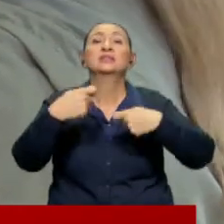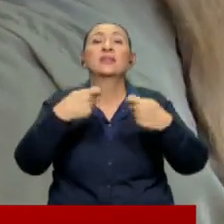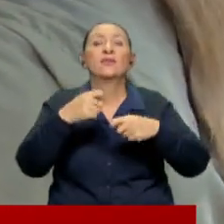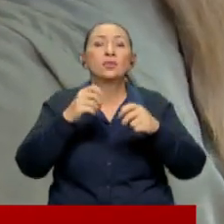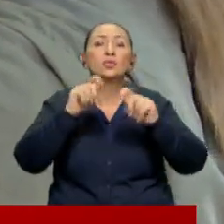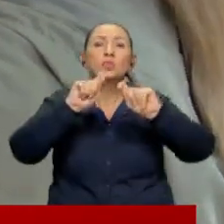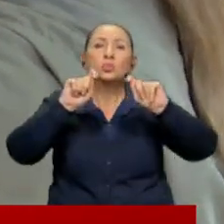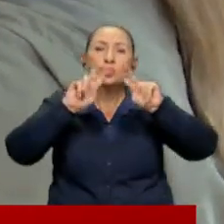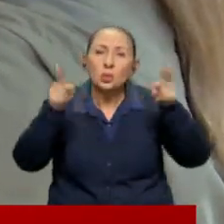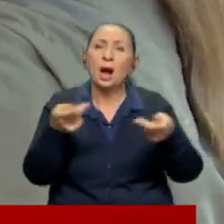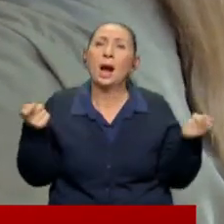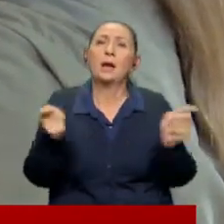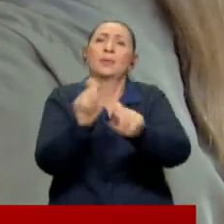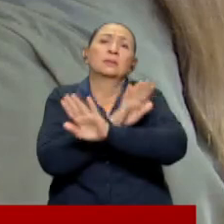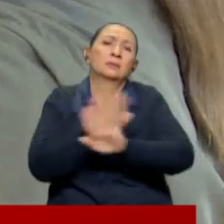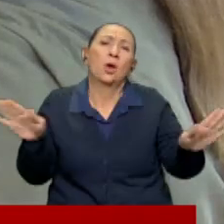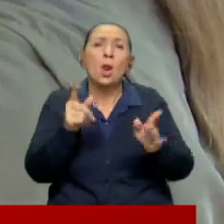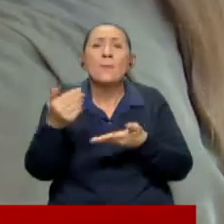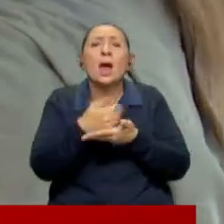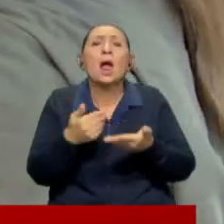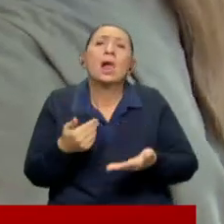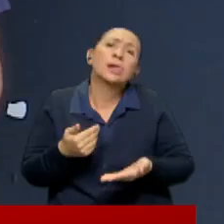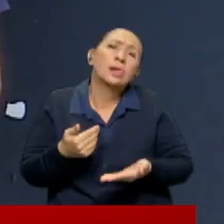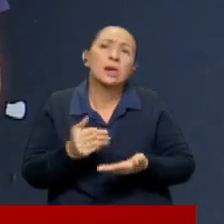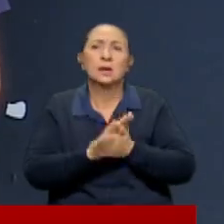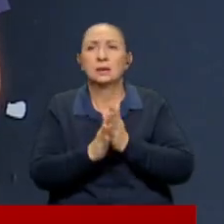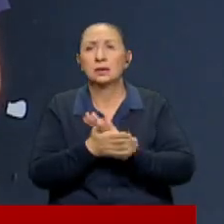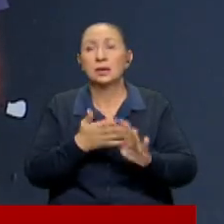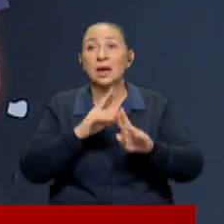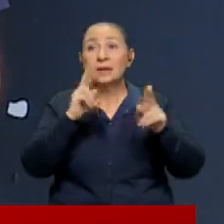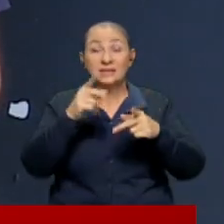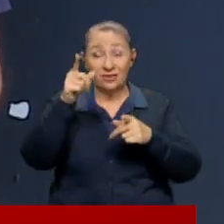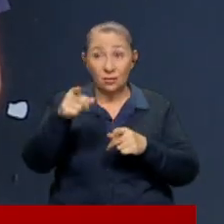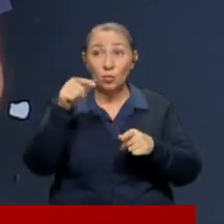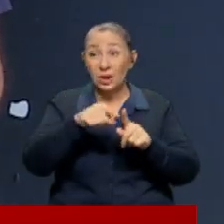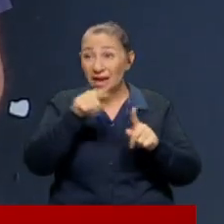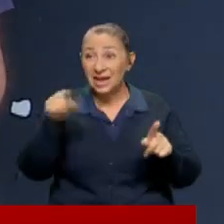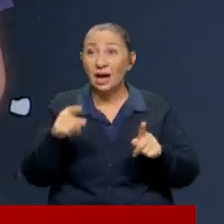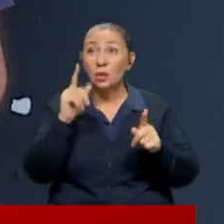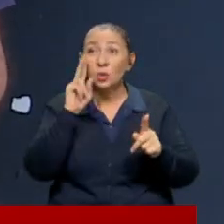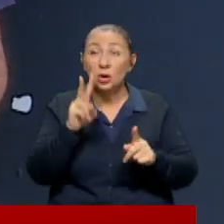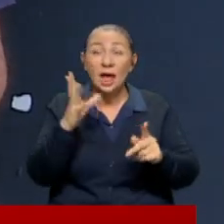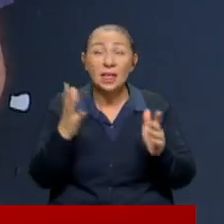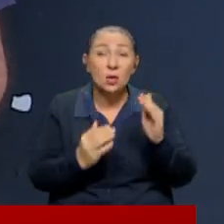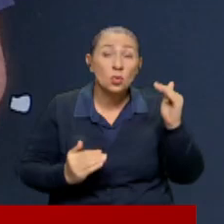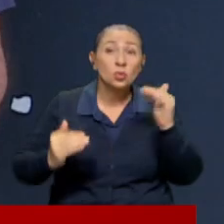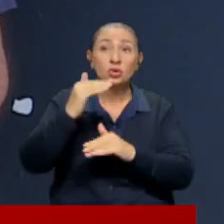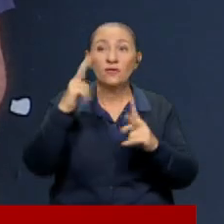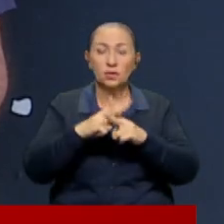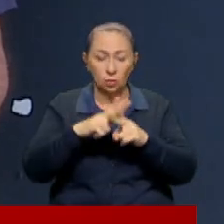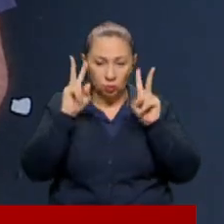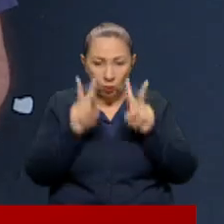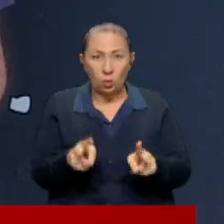dükkanının kepengini kapatır. Öyle bir para kazanamıyor esnaf. Esnaf Muhammed Bey bugüne kadar karşılaştığı en yüksek